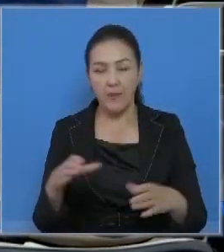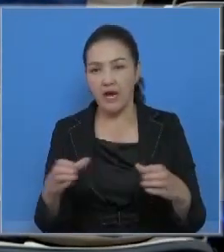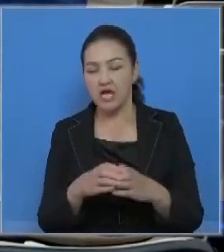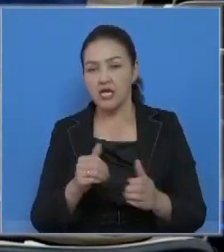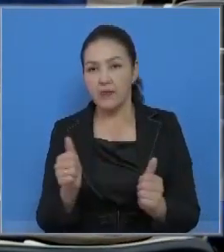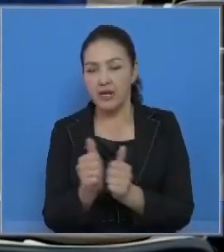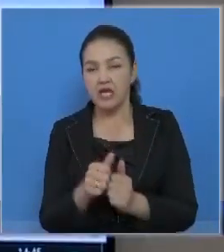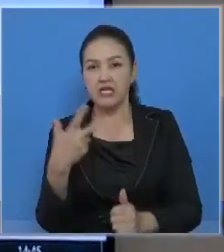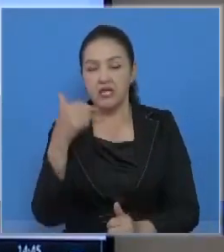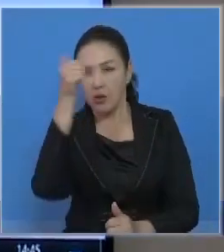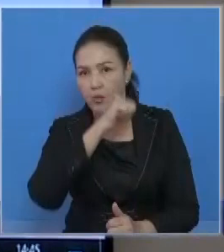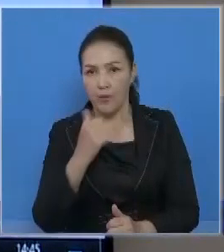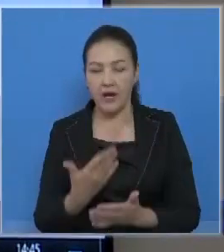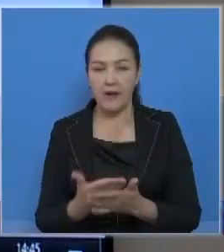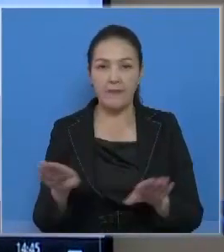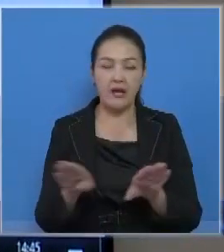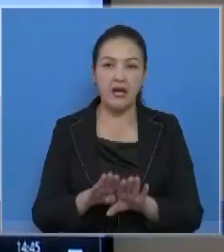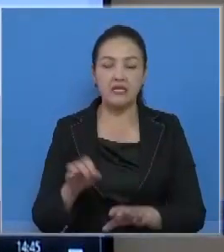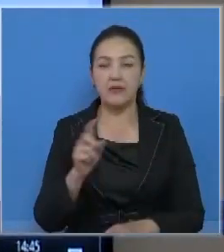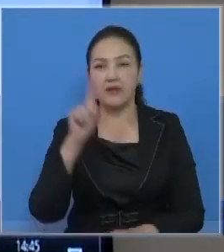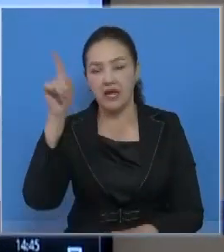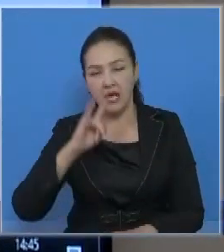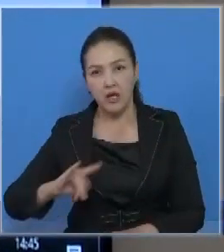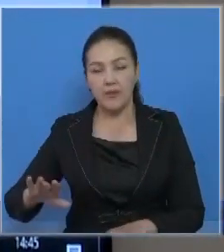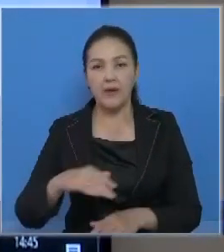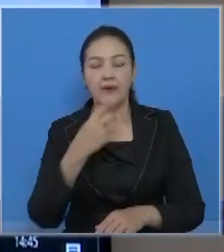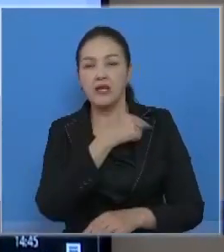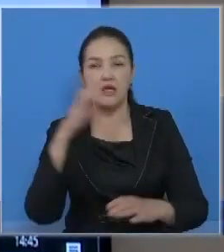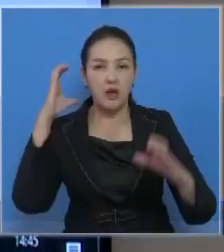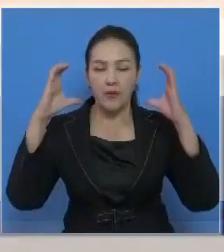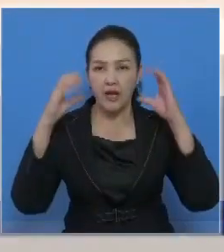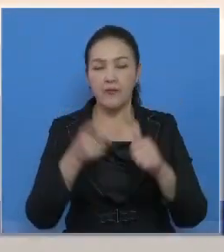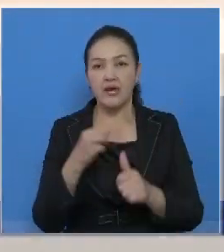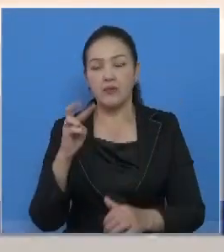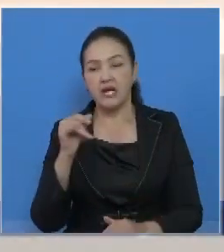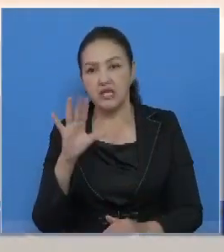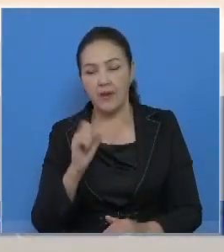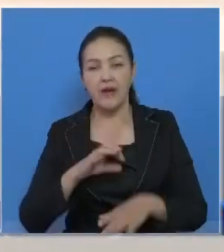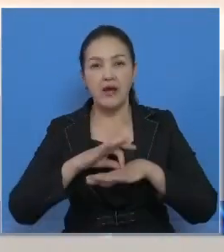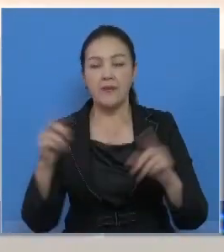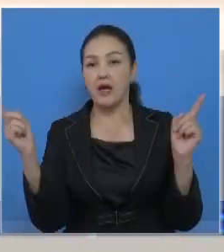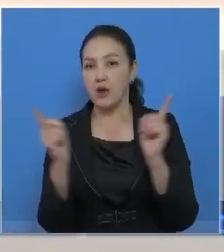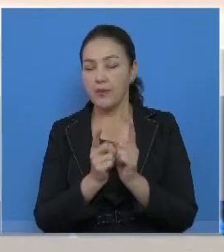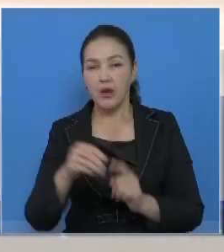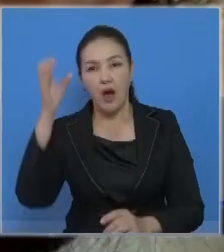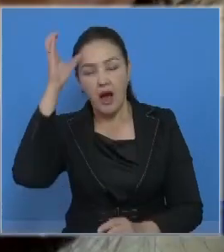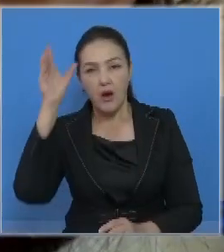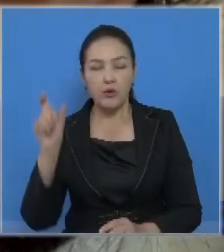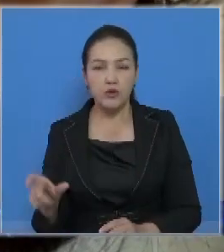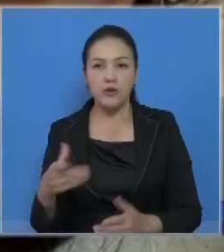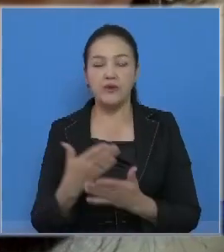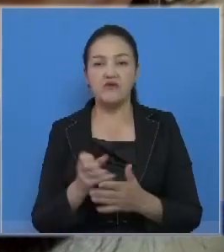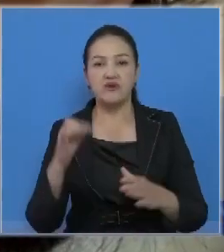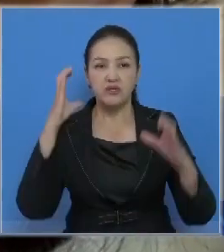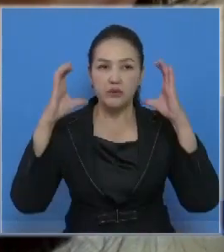на ближайшие 3 года. И накануне в Западно-Казахстанском медицинском университете имени Марата Оспанова прошла встреча с учеными вуза и